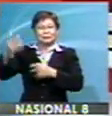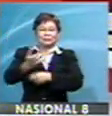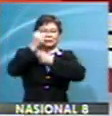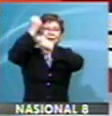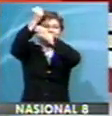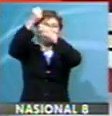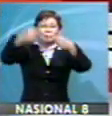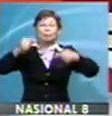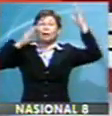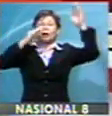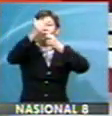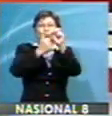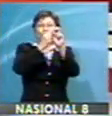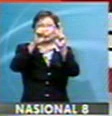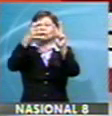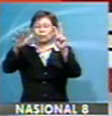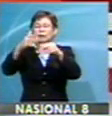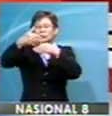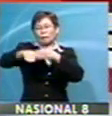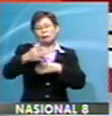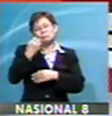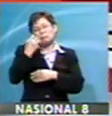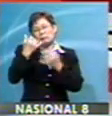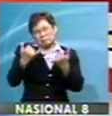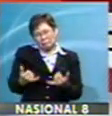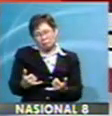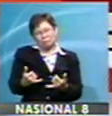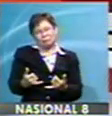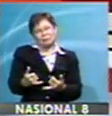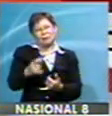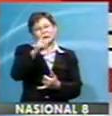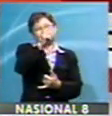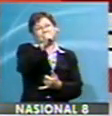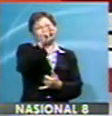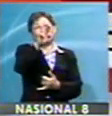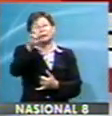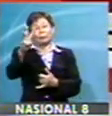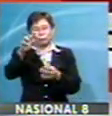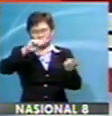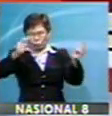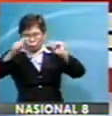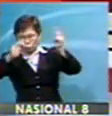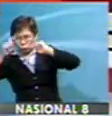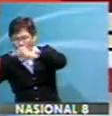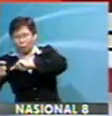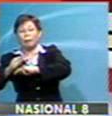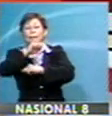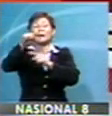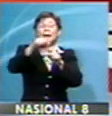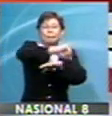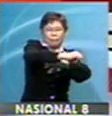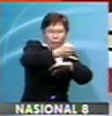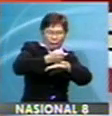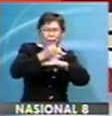Malaysia musim 2015 selepas kecewa musim ini trw melakukan rombakan besar-besaran apabila membawa